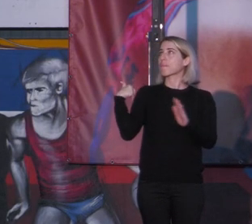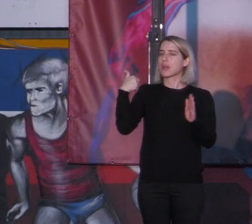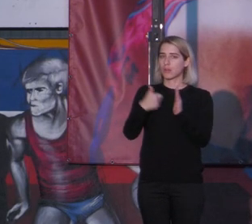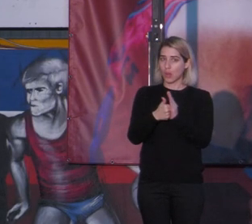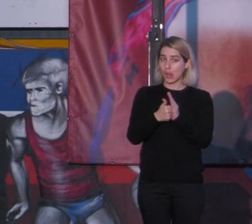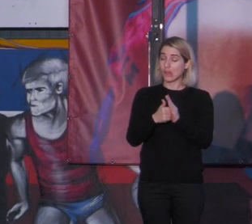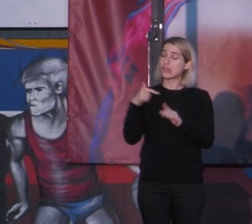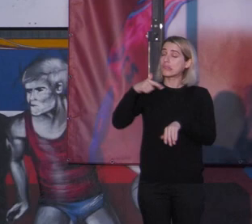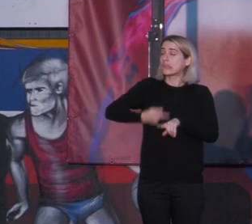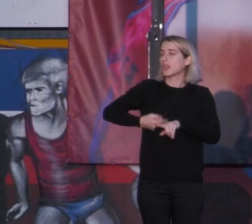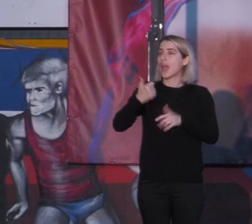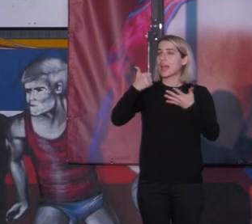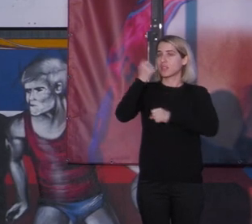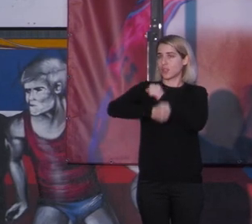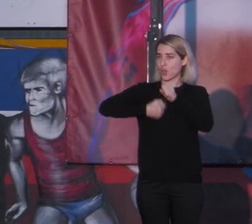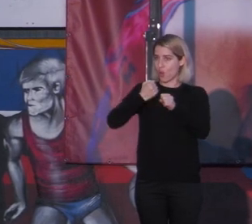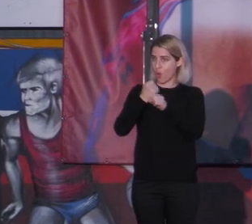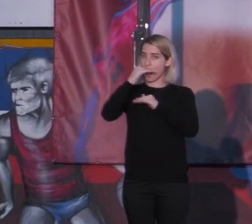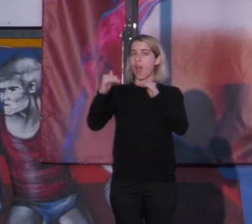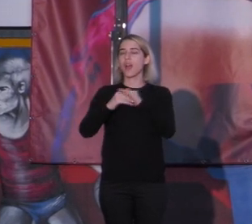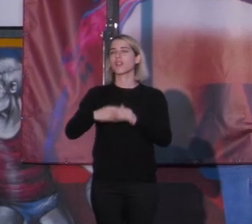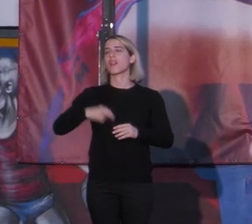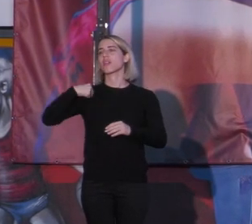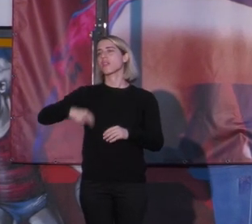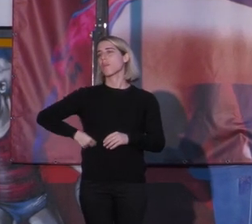6 χρόνια τη Δήμαρχο Θαριώτης.